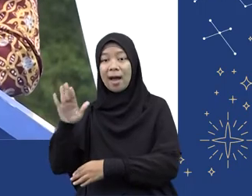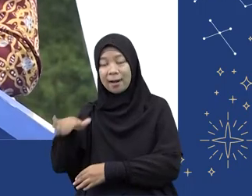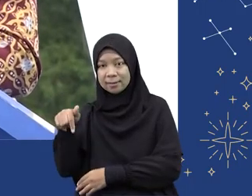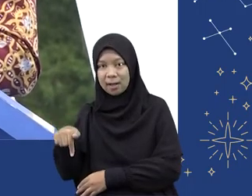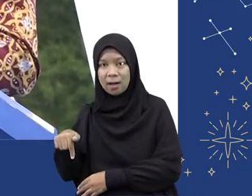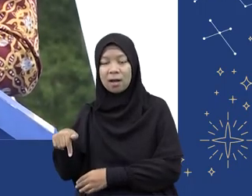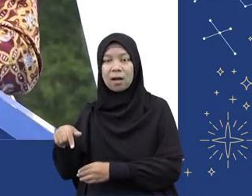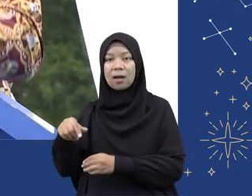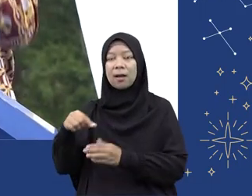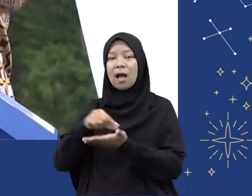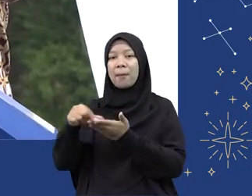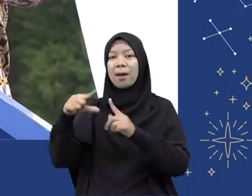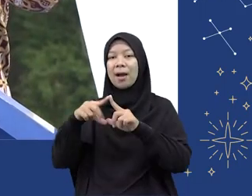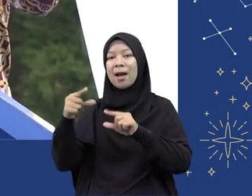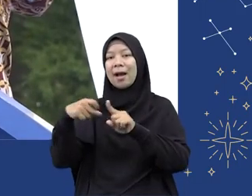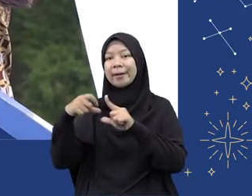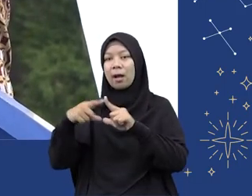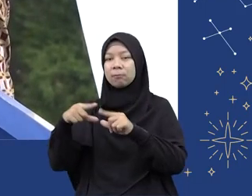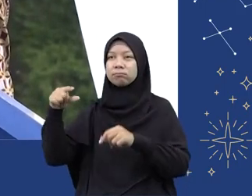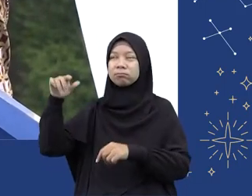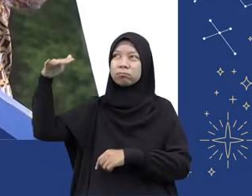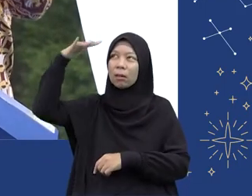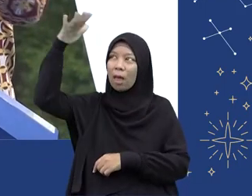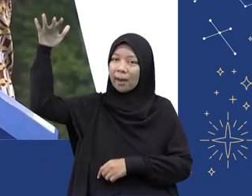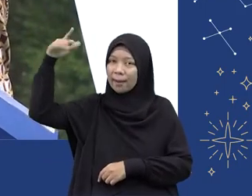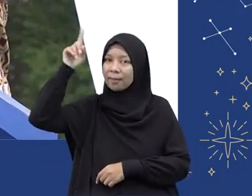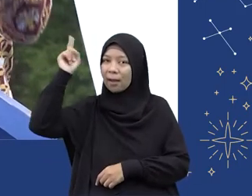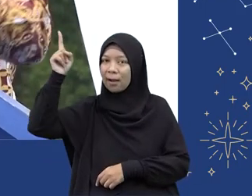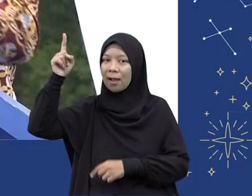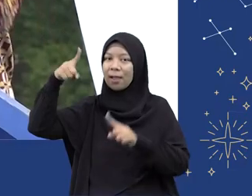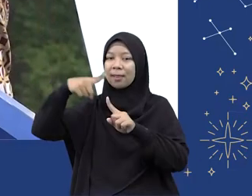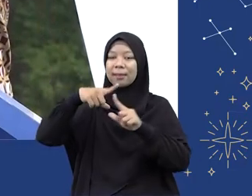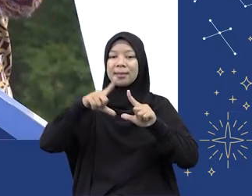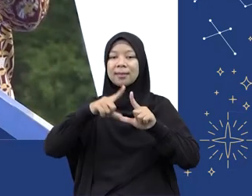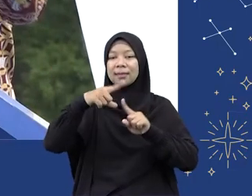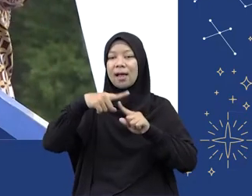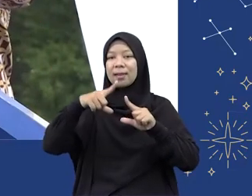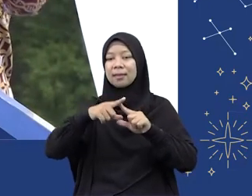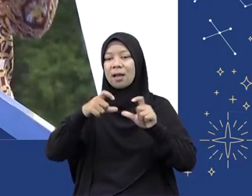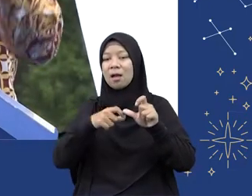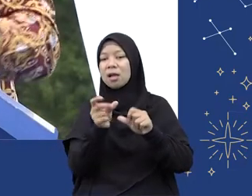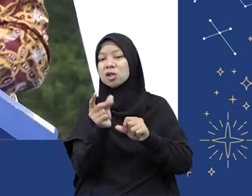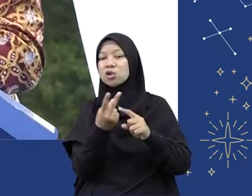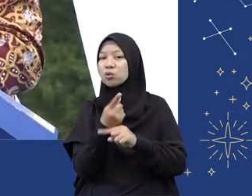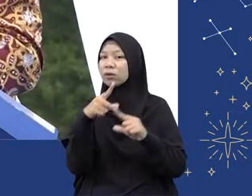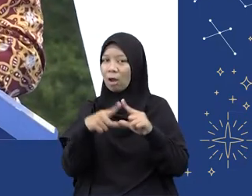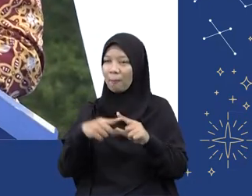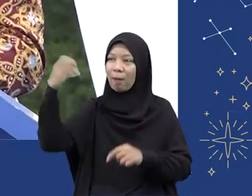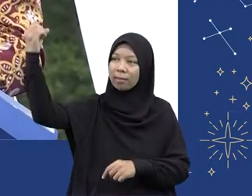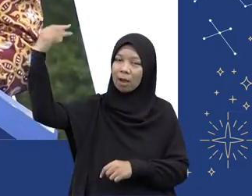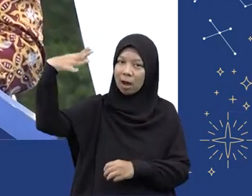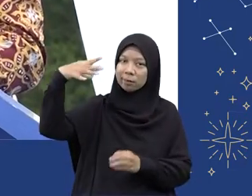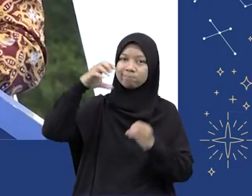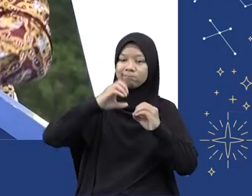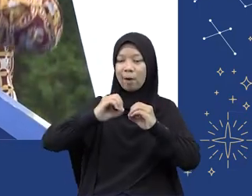Arka itu di kamarnya di atasnya adalah tata surya ya matahari dan planet-planetnya kira-kira begitu